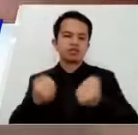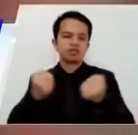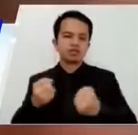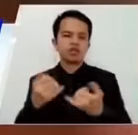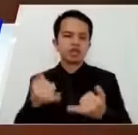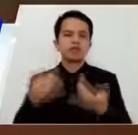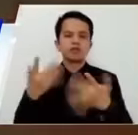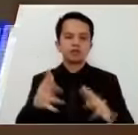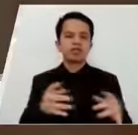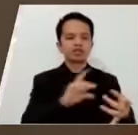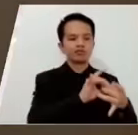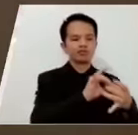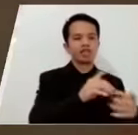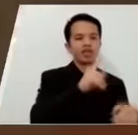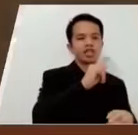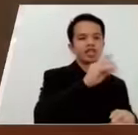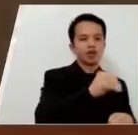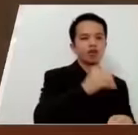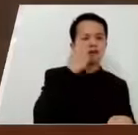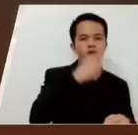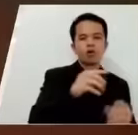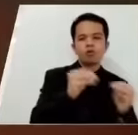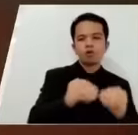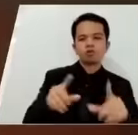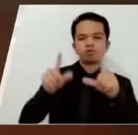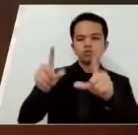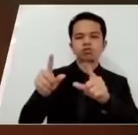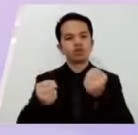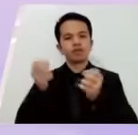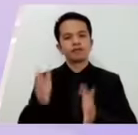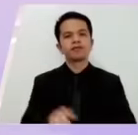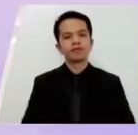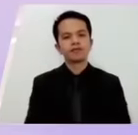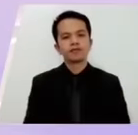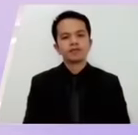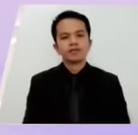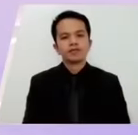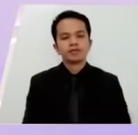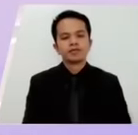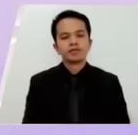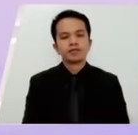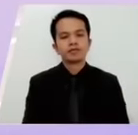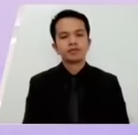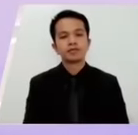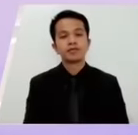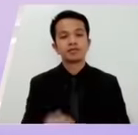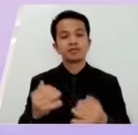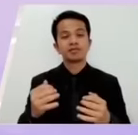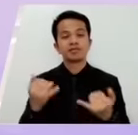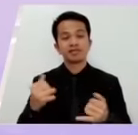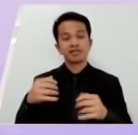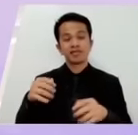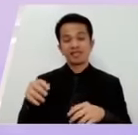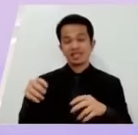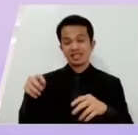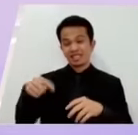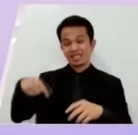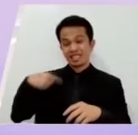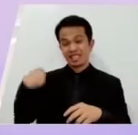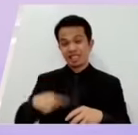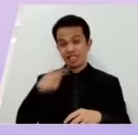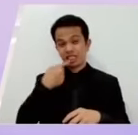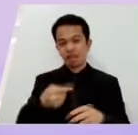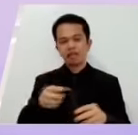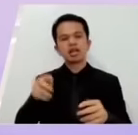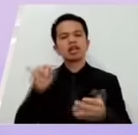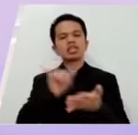LTO at LTFRB para sa karampatang aksyon. Tinawag ng China na paninira ang joint statement ng Pilipinas, Amerika